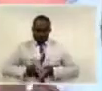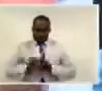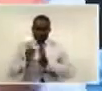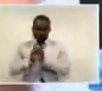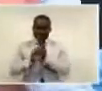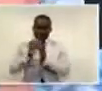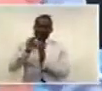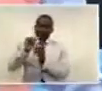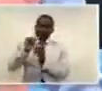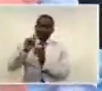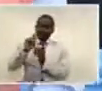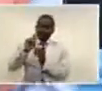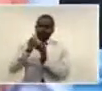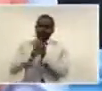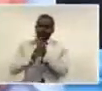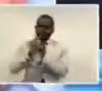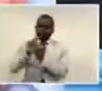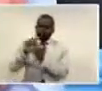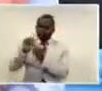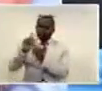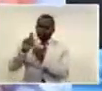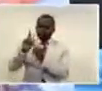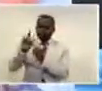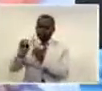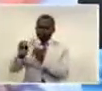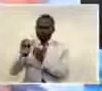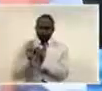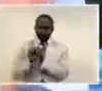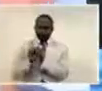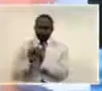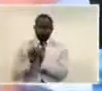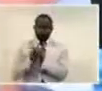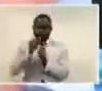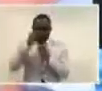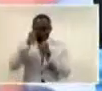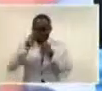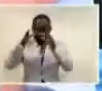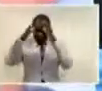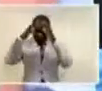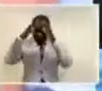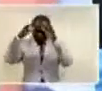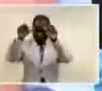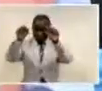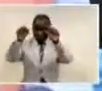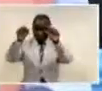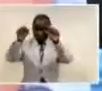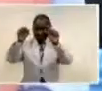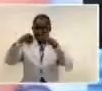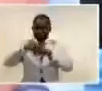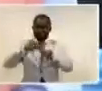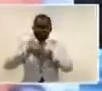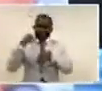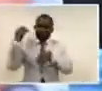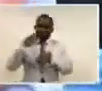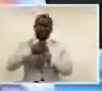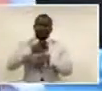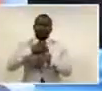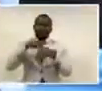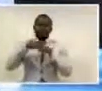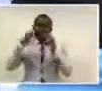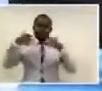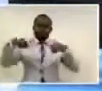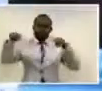Nyundo akagari ka Nyundo umudugudu wa Gasenyi. Nyakubahwa Perezida wa Repubulika mu gihe mwari mwadusuye kuri